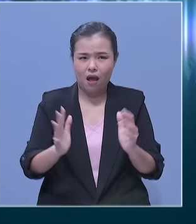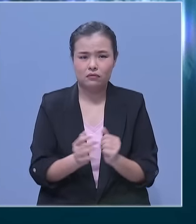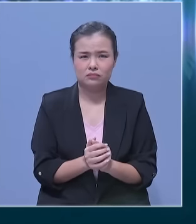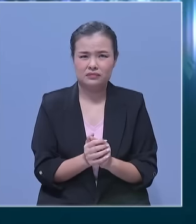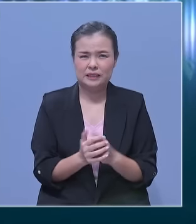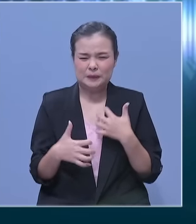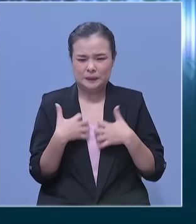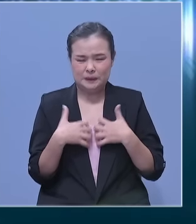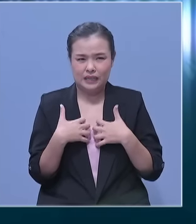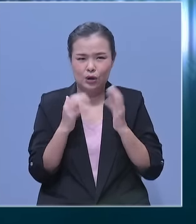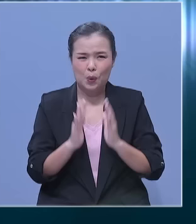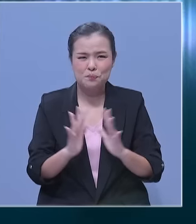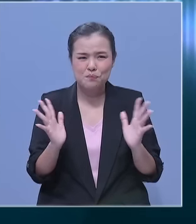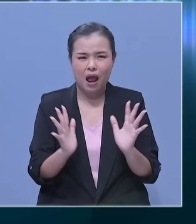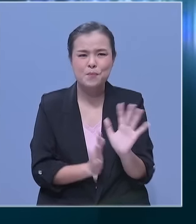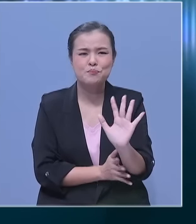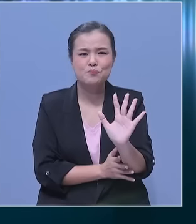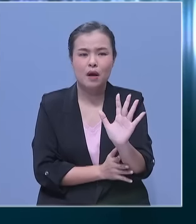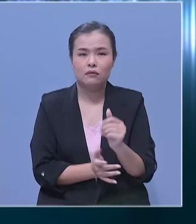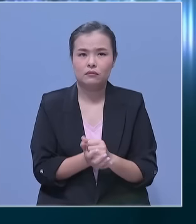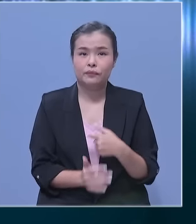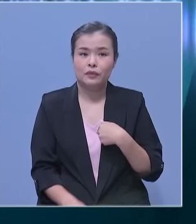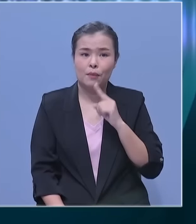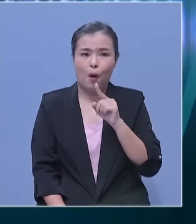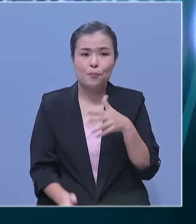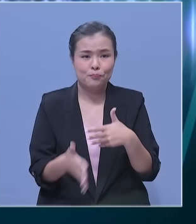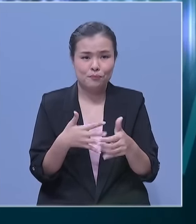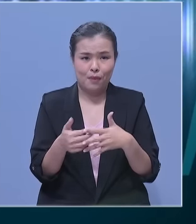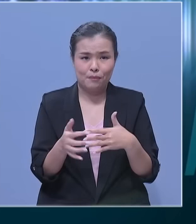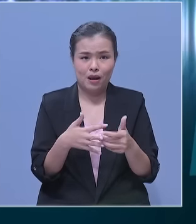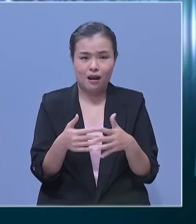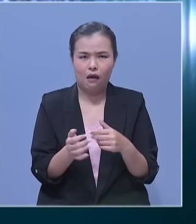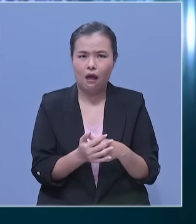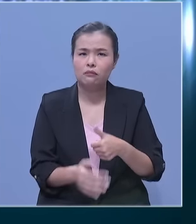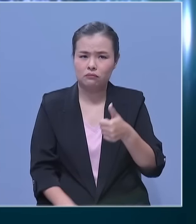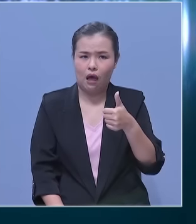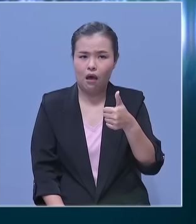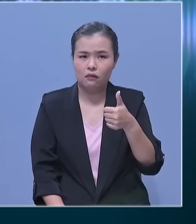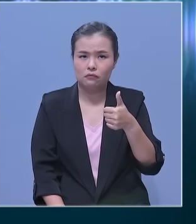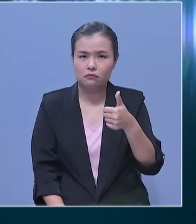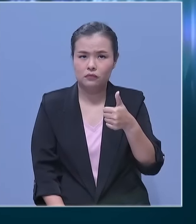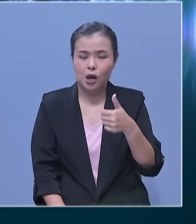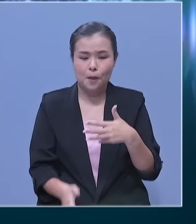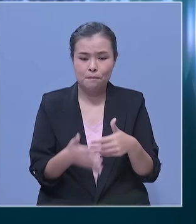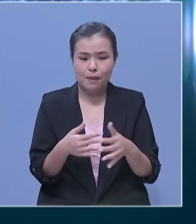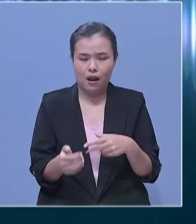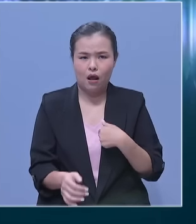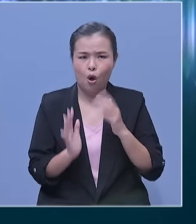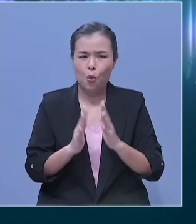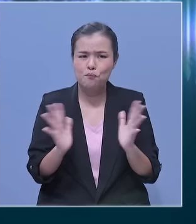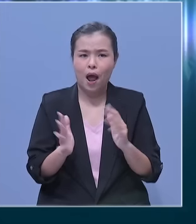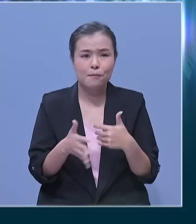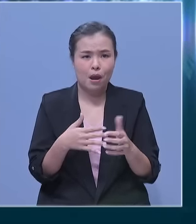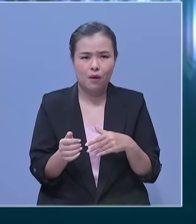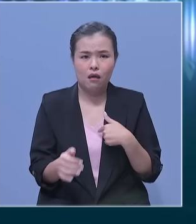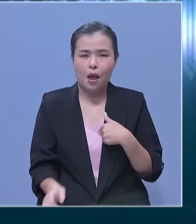มันอึดอัดมันคนเยอะแยะจะเข้าไปทำอะไรเราก็ตอบอีกครั้งว่าไม่เป็นไรเข้าได้ถ้าเข้าได้ก็ไม่เป็นไรคนเยอะไม่เป็นไรจะเข้าไปข้